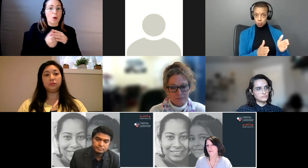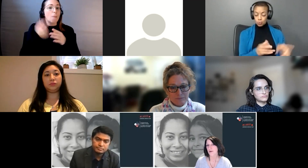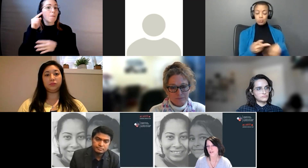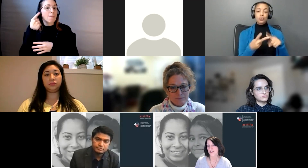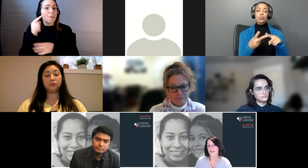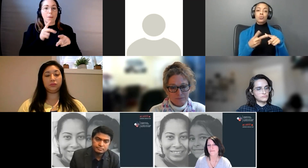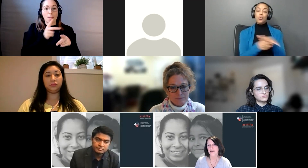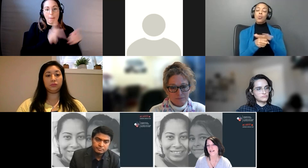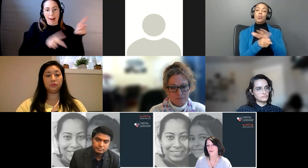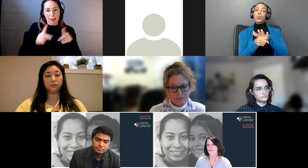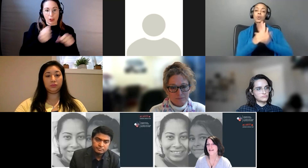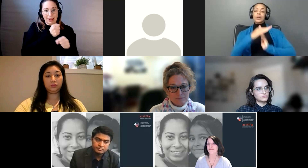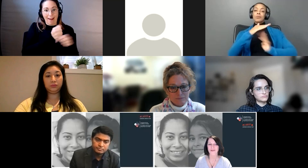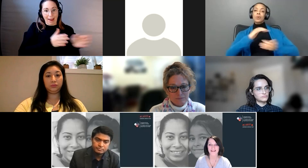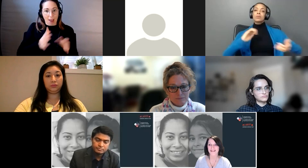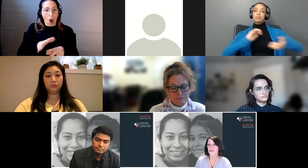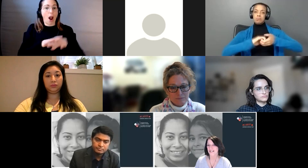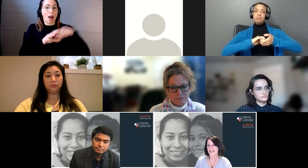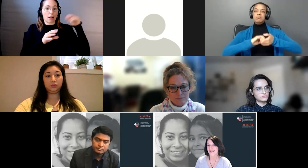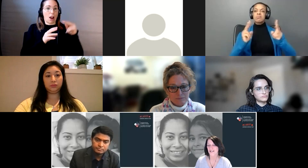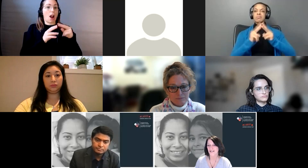nous avons un partenariat avec,